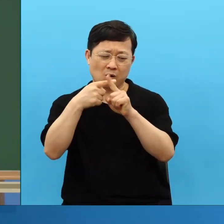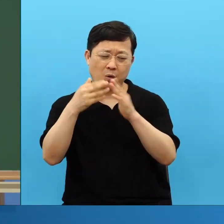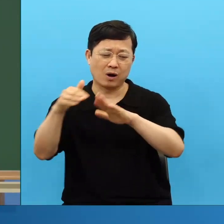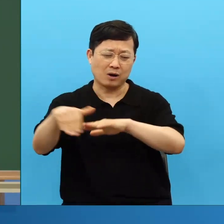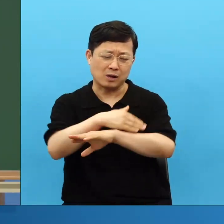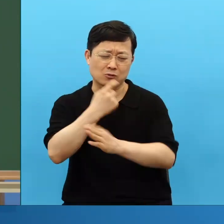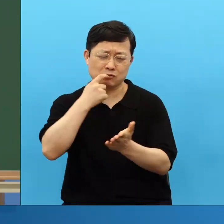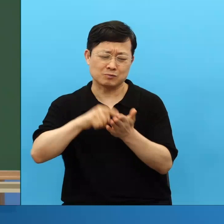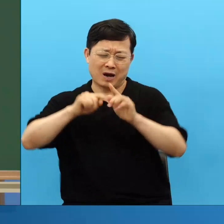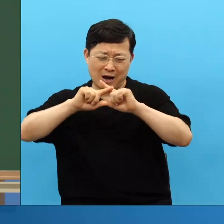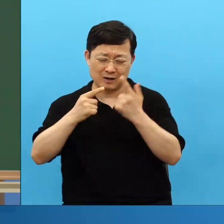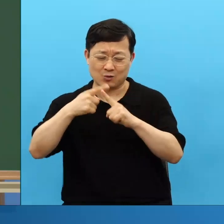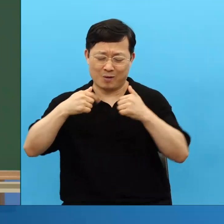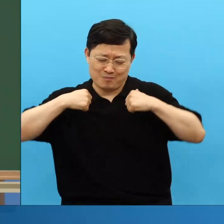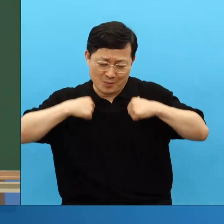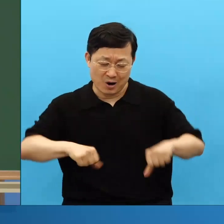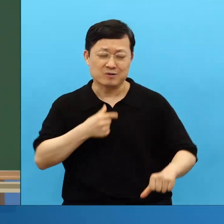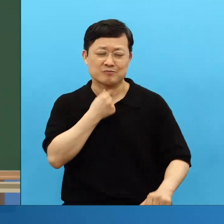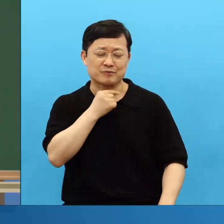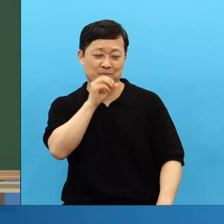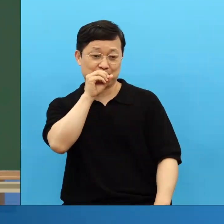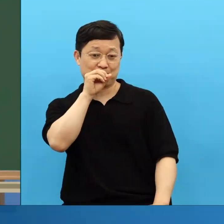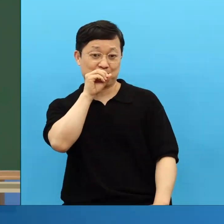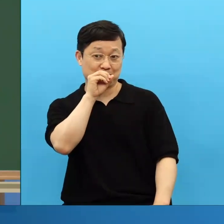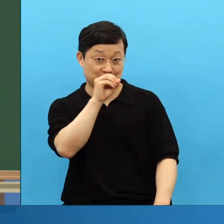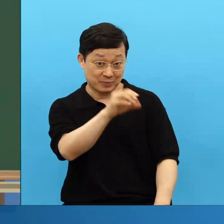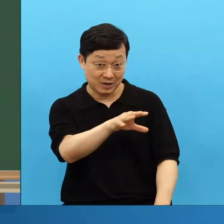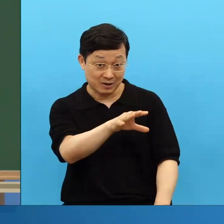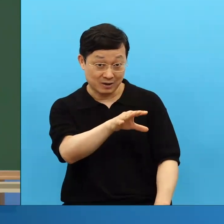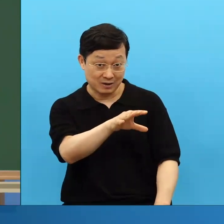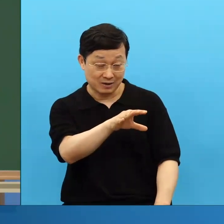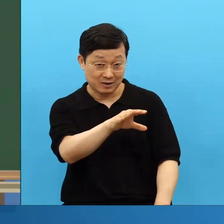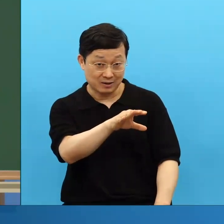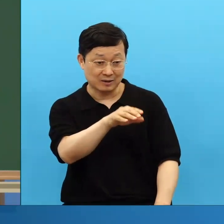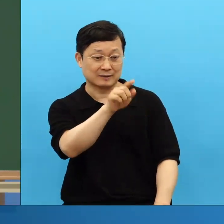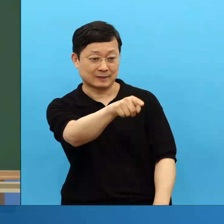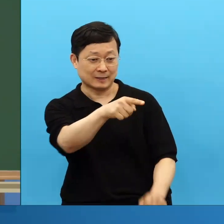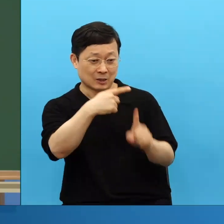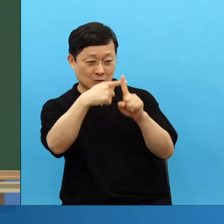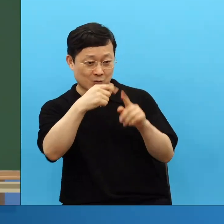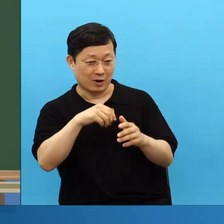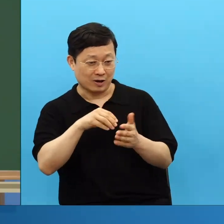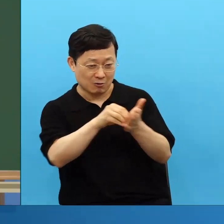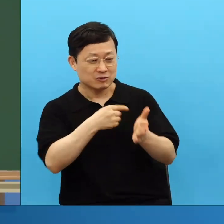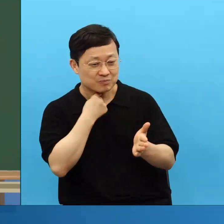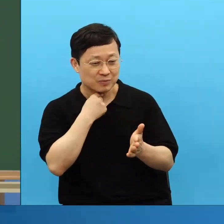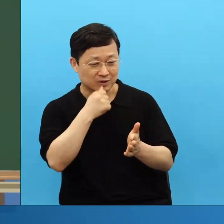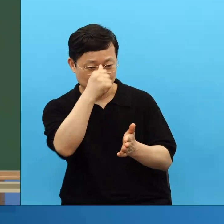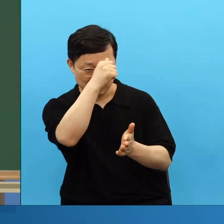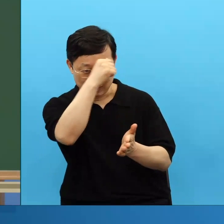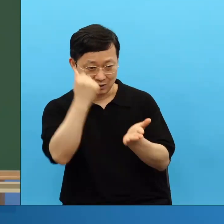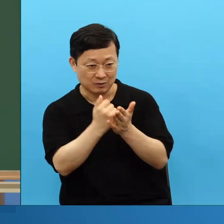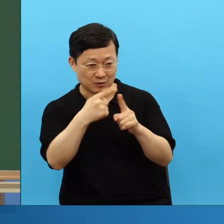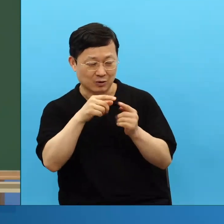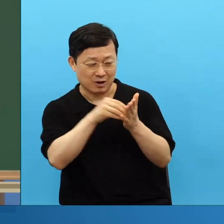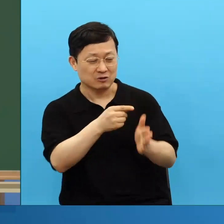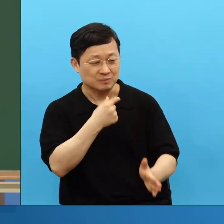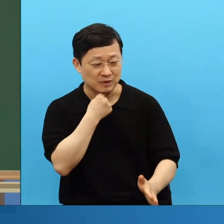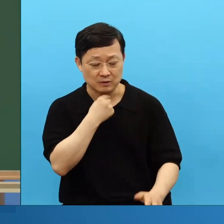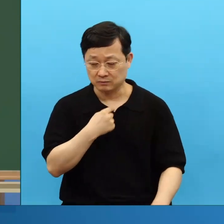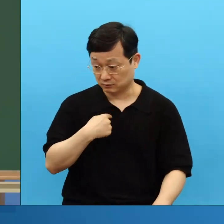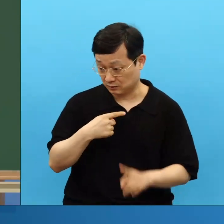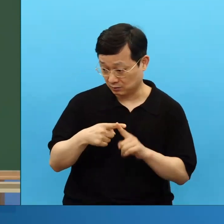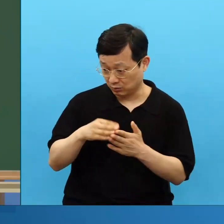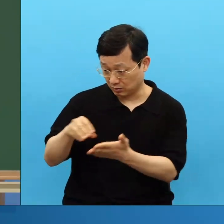이제 이 교회에 못 다니겠습니다. 그리고 난 장로님 교회에 가면 안 되겠습니까? 이러더라고요. 와도 되는데